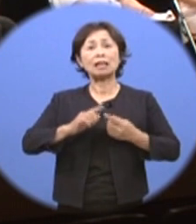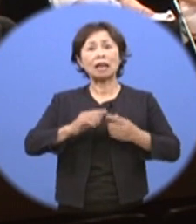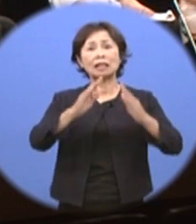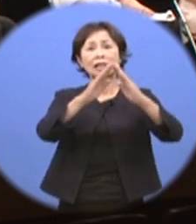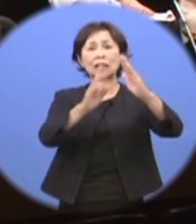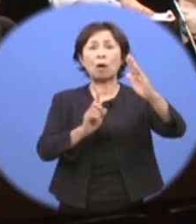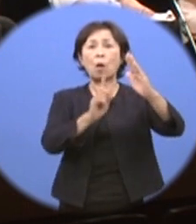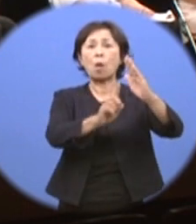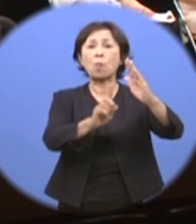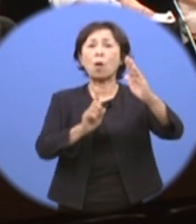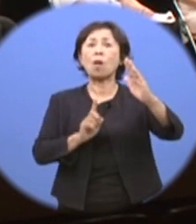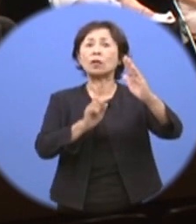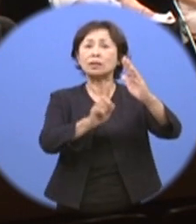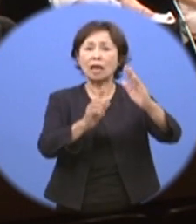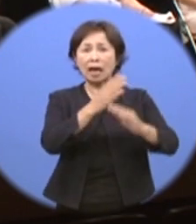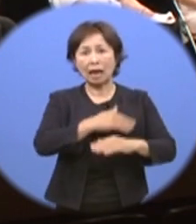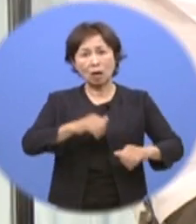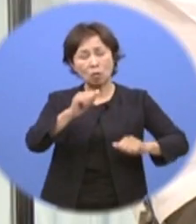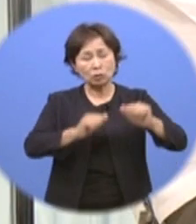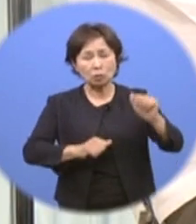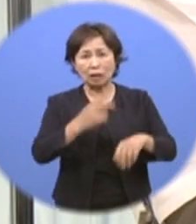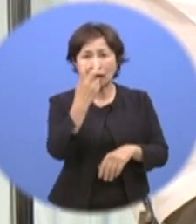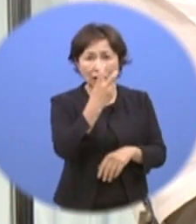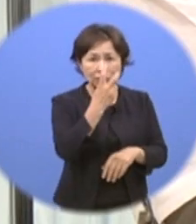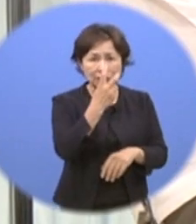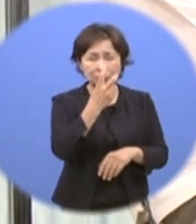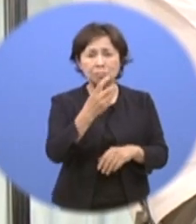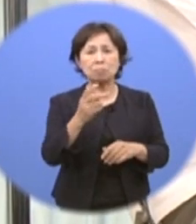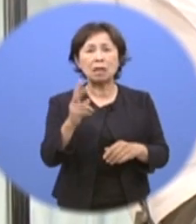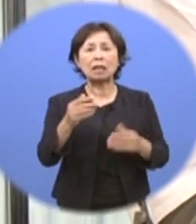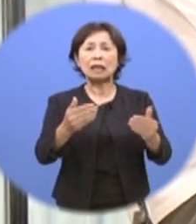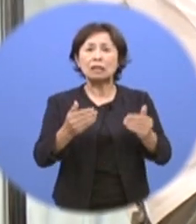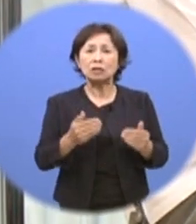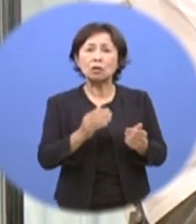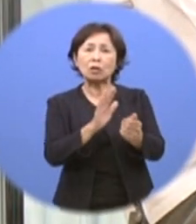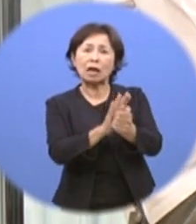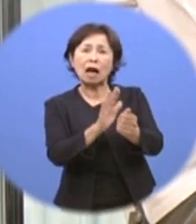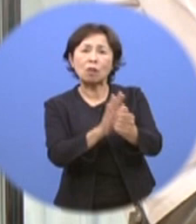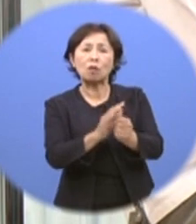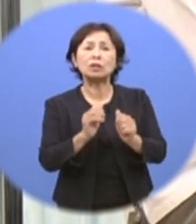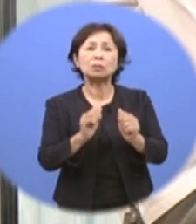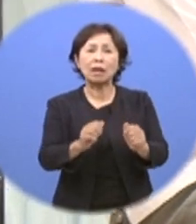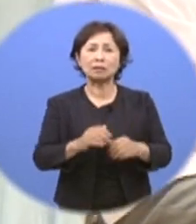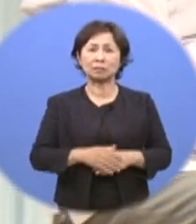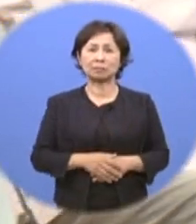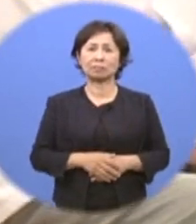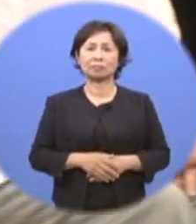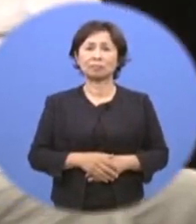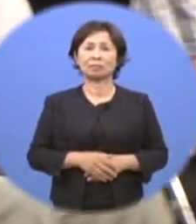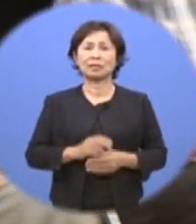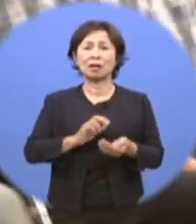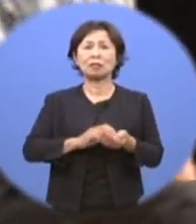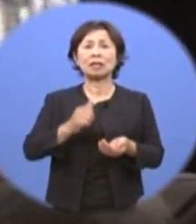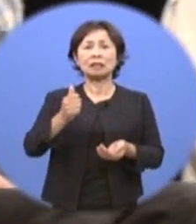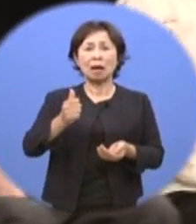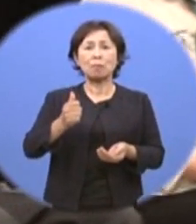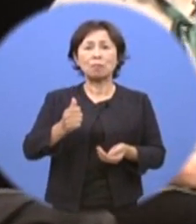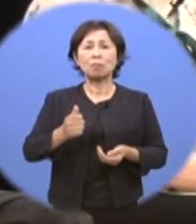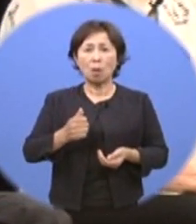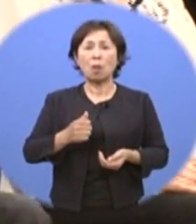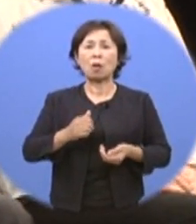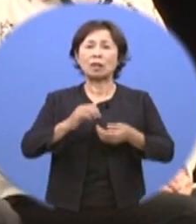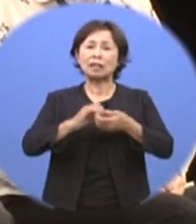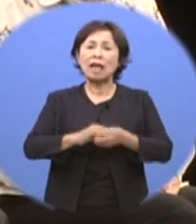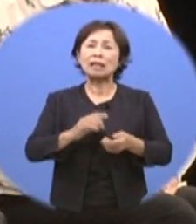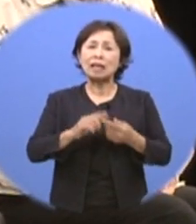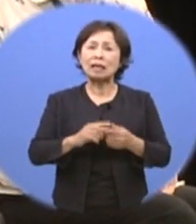て健康状態の確認や必要な看護をさせていただきます。 私も定期的に訪問して診察させてい